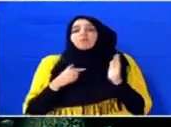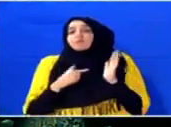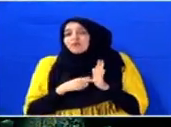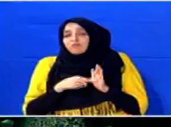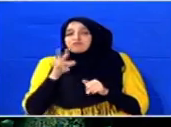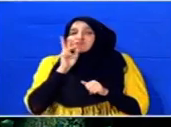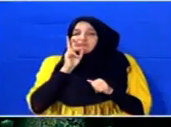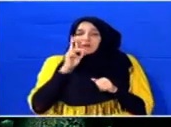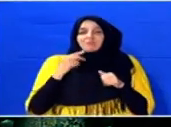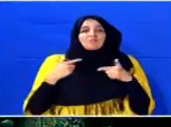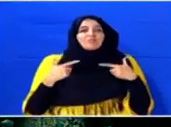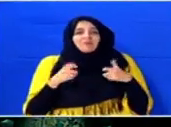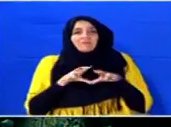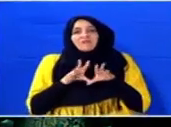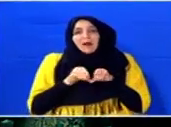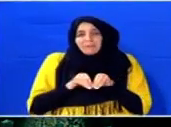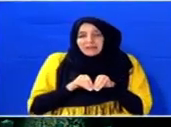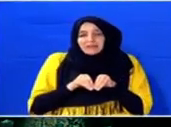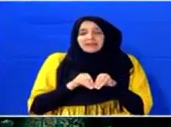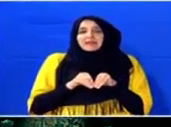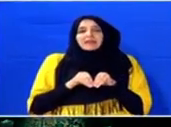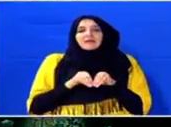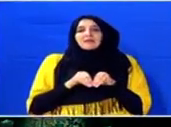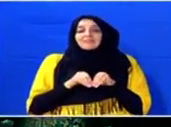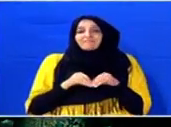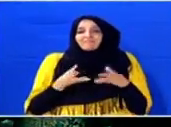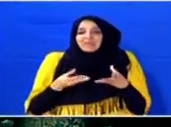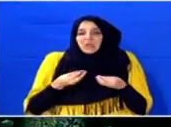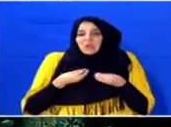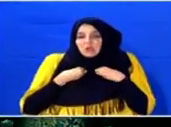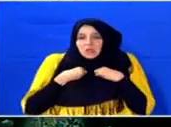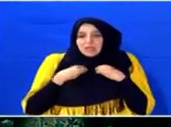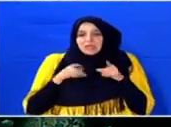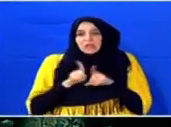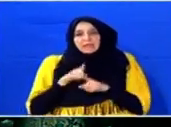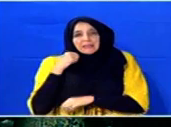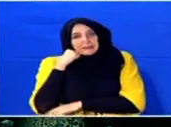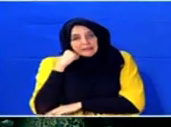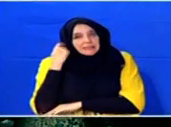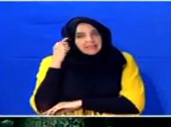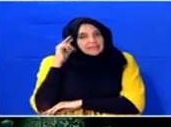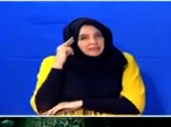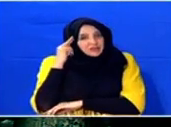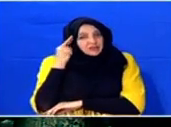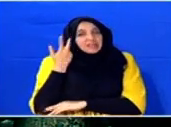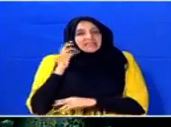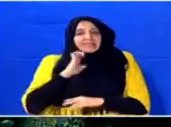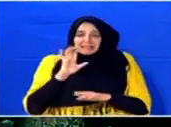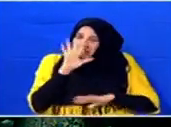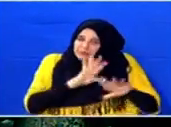بين افراد العائله دكتور سعيد يجعلنا نفكر في الاصلاح بينهم اليس كذلك